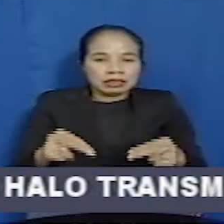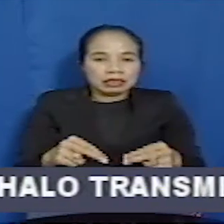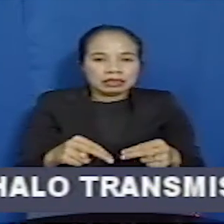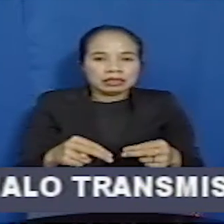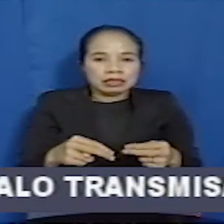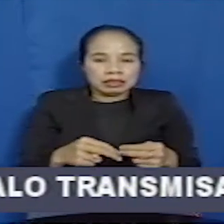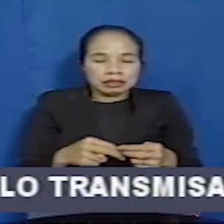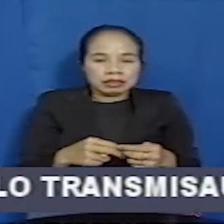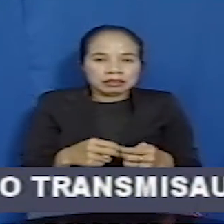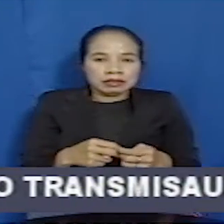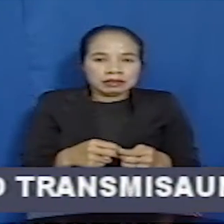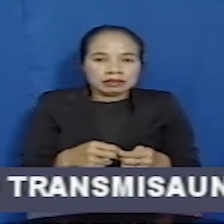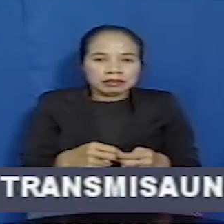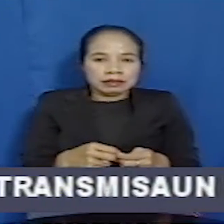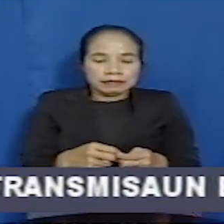Ita ora ba